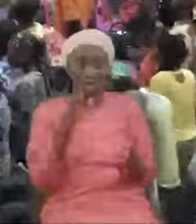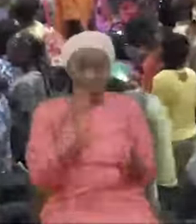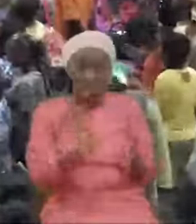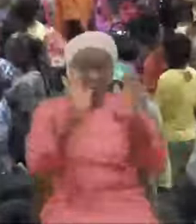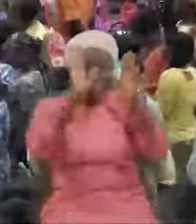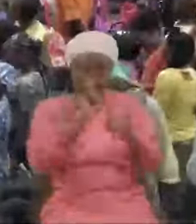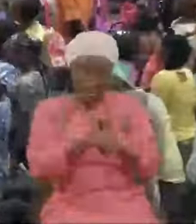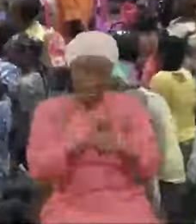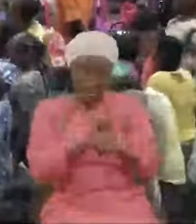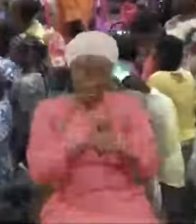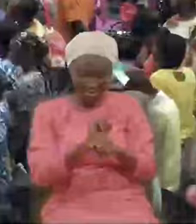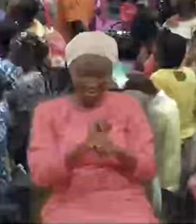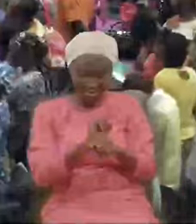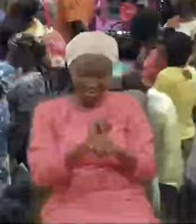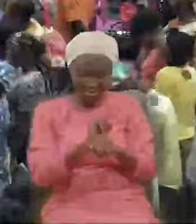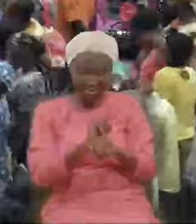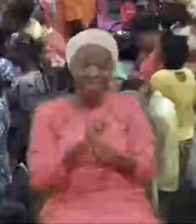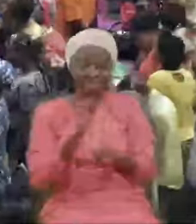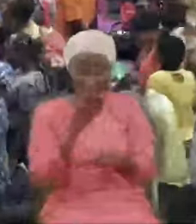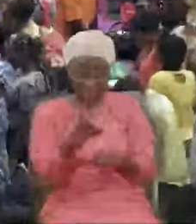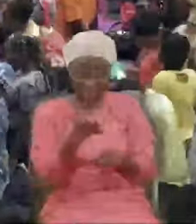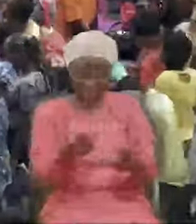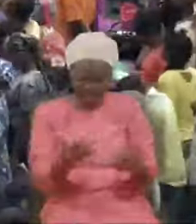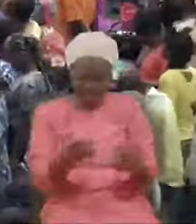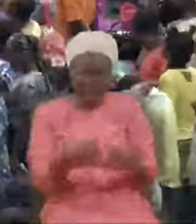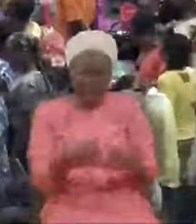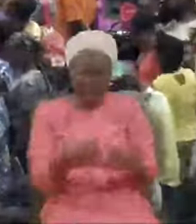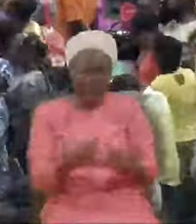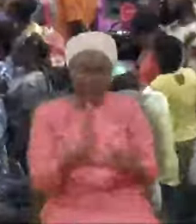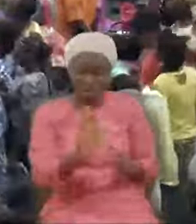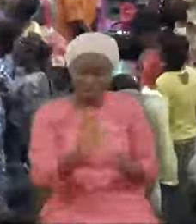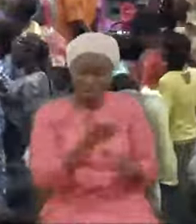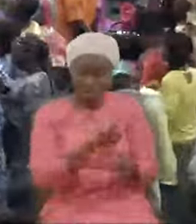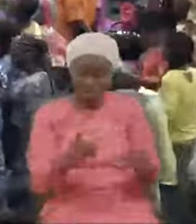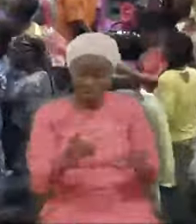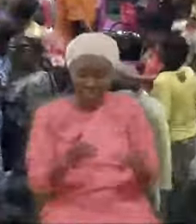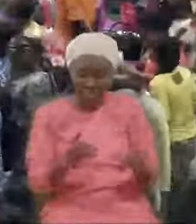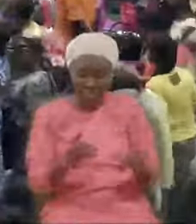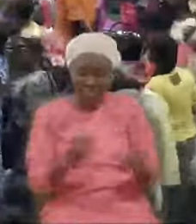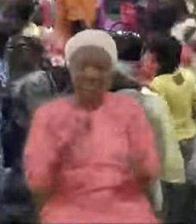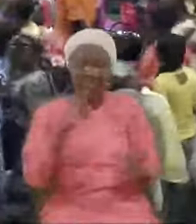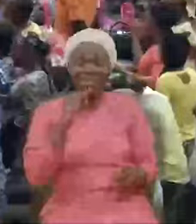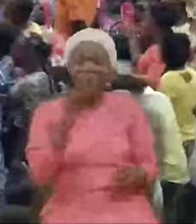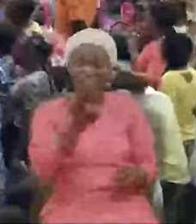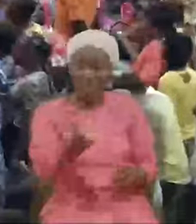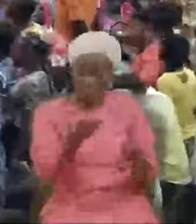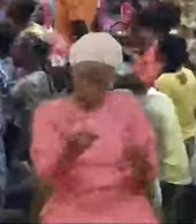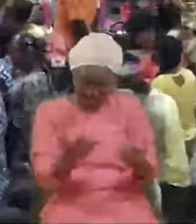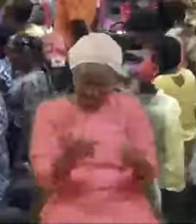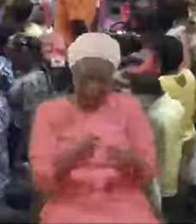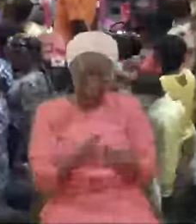Votre miracle est là-bas avec vous. Votre délivrance. Et là-bas avec vous,